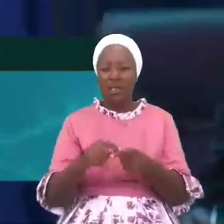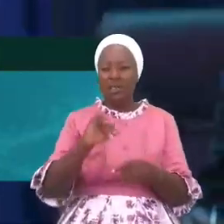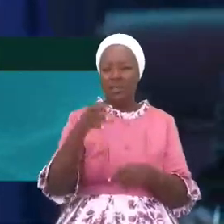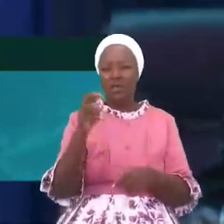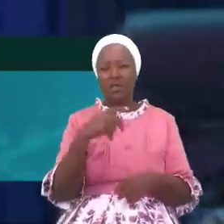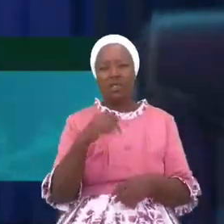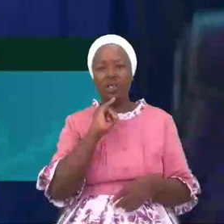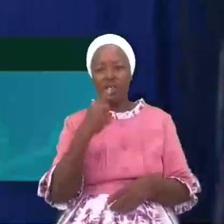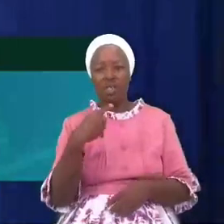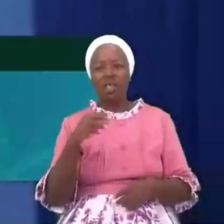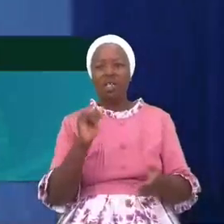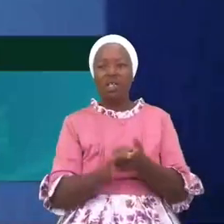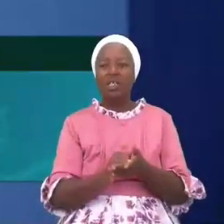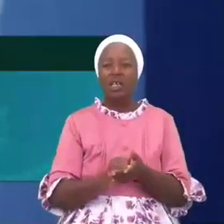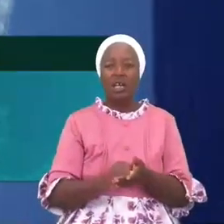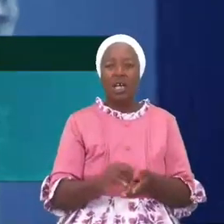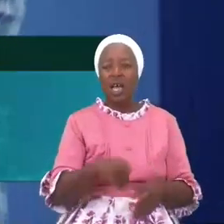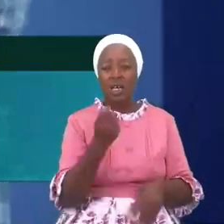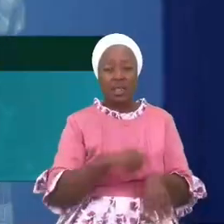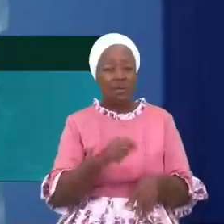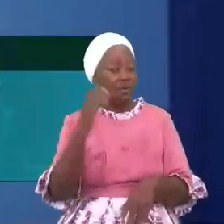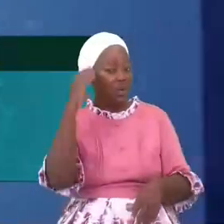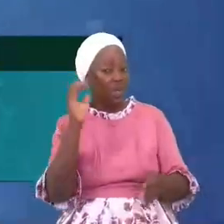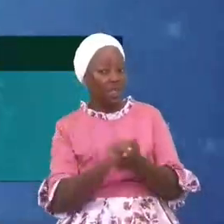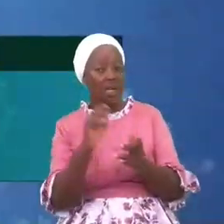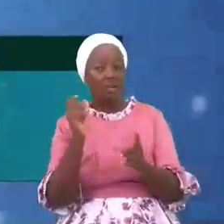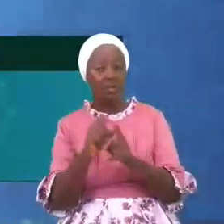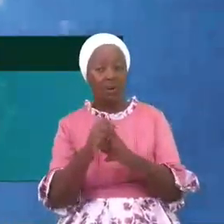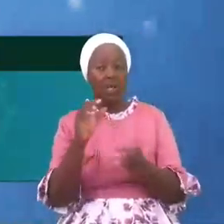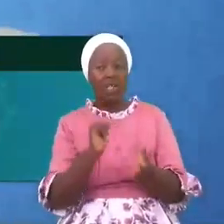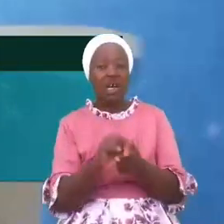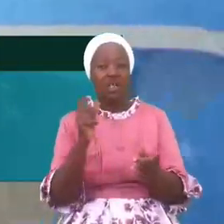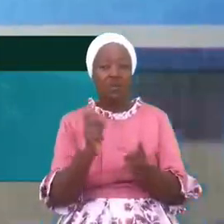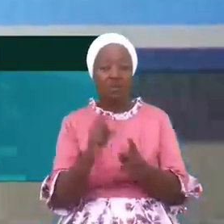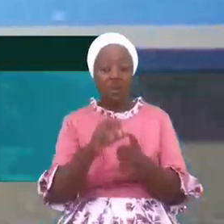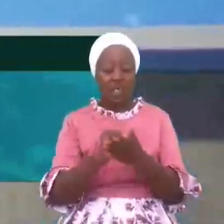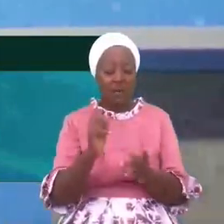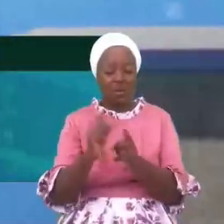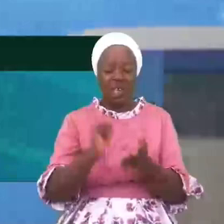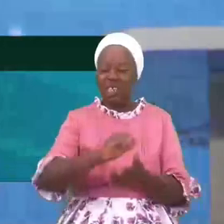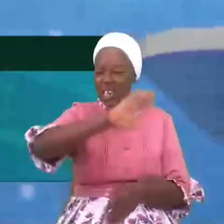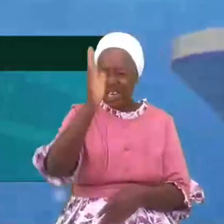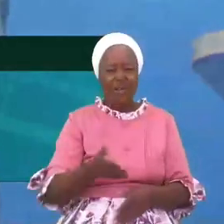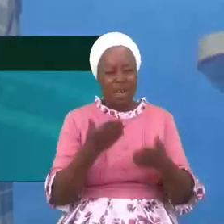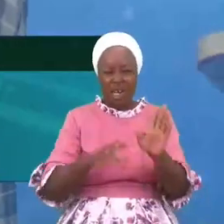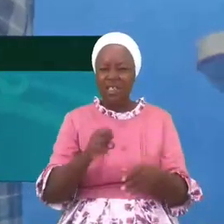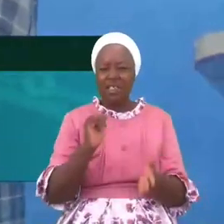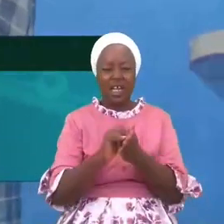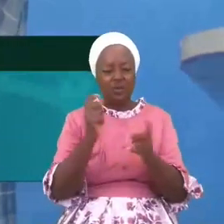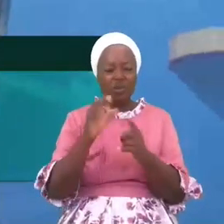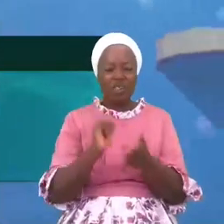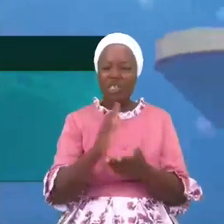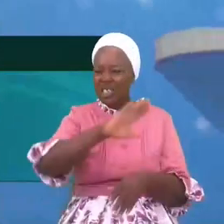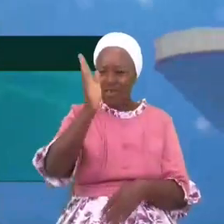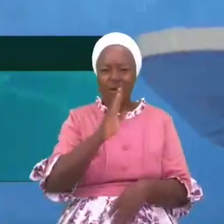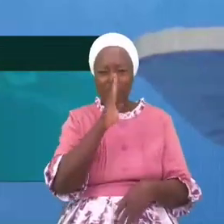dit, chaque fois que tu entends la prédication, la parole impérissable, la parole